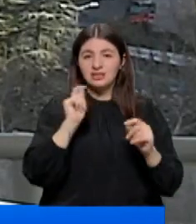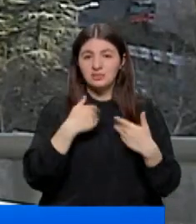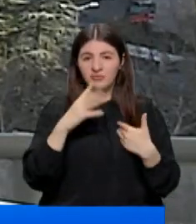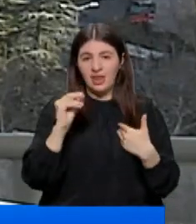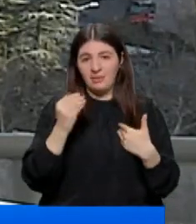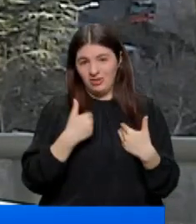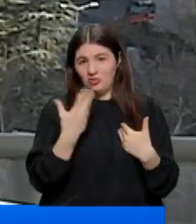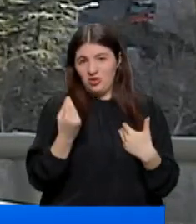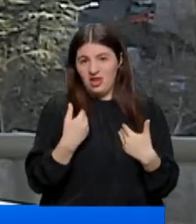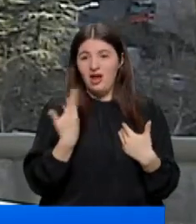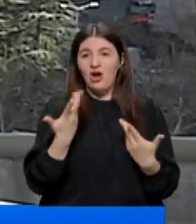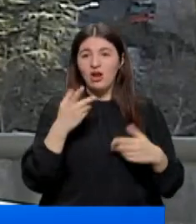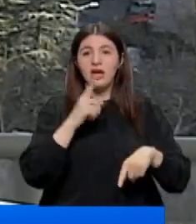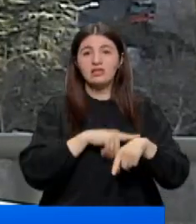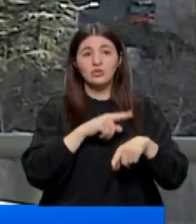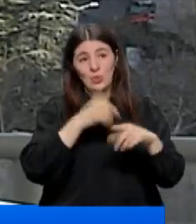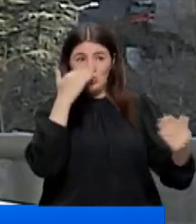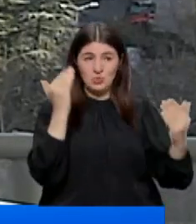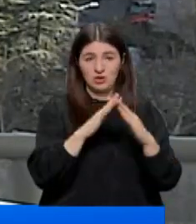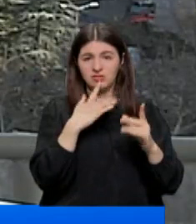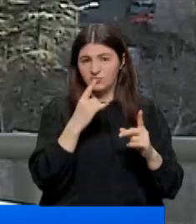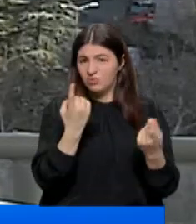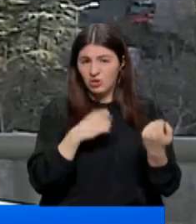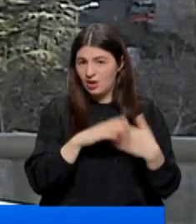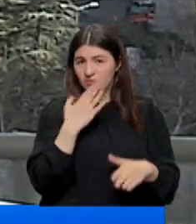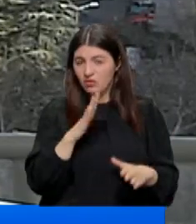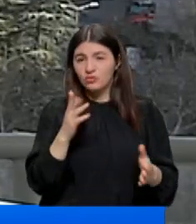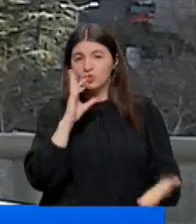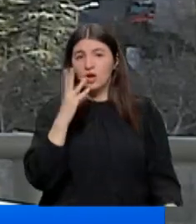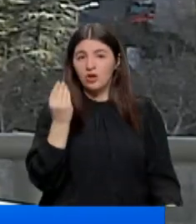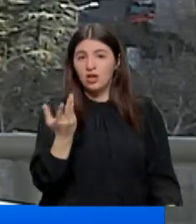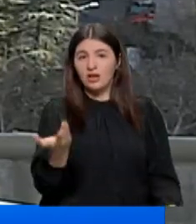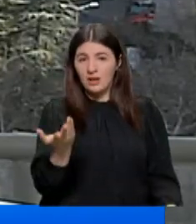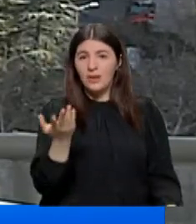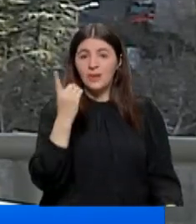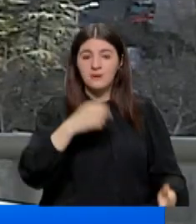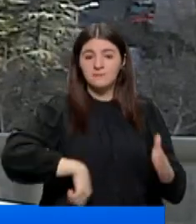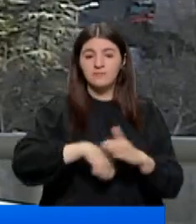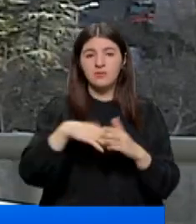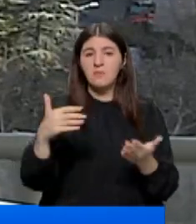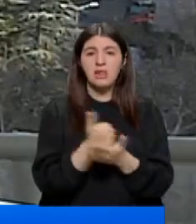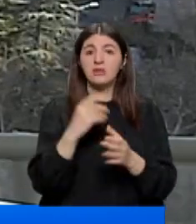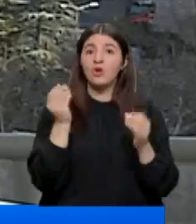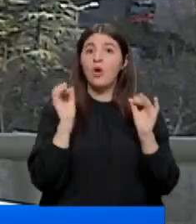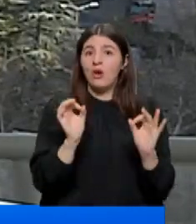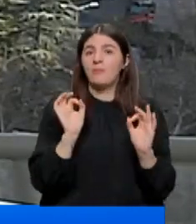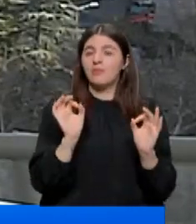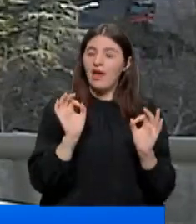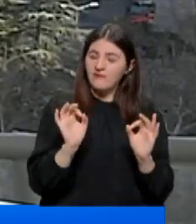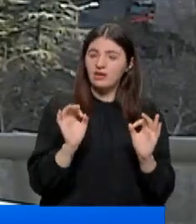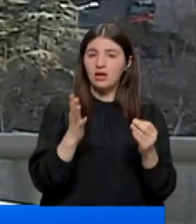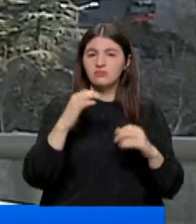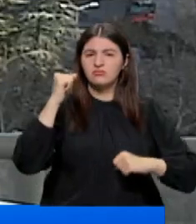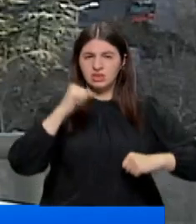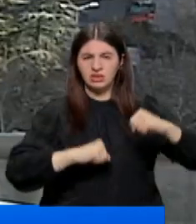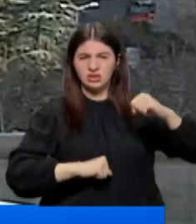Fenerbahçeli olarak öyle sezona bedel diyebileceğimiz bir durum yok. Neticede bir maç kazanıldı. Önemli bir maçtı ve hani